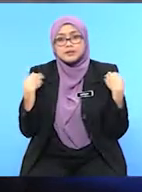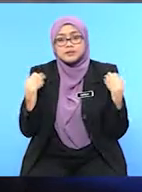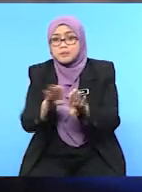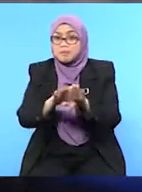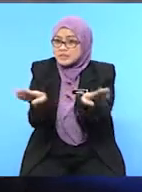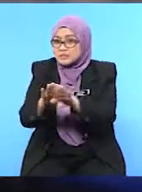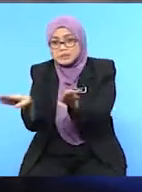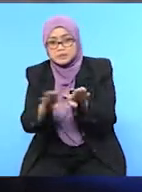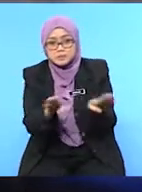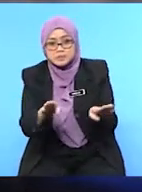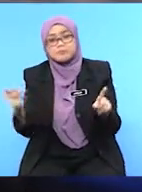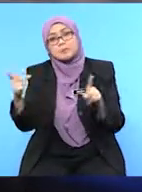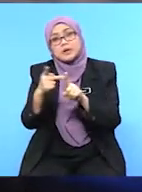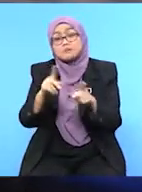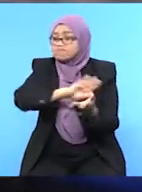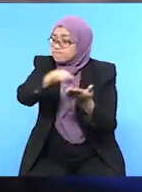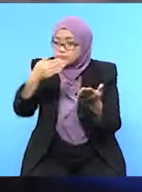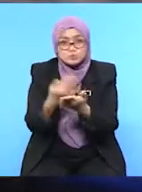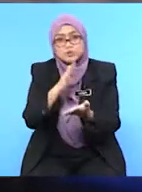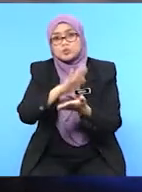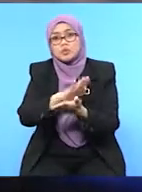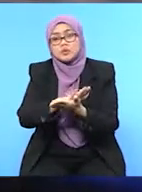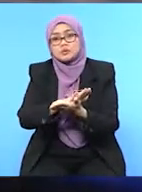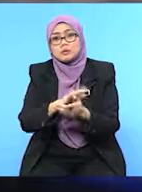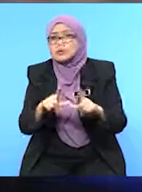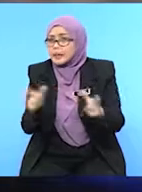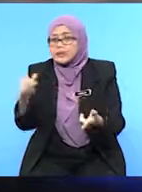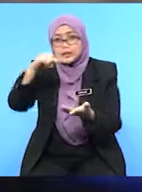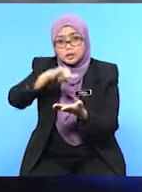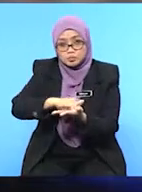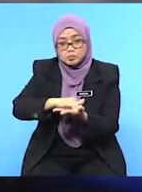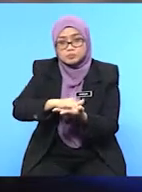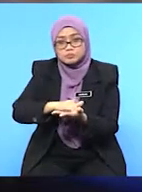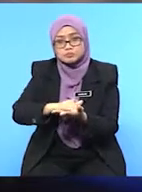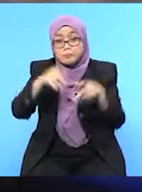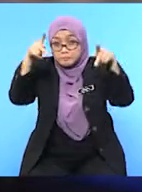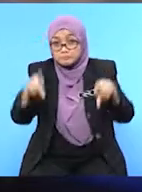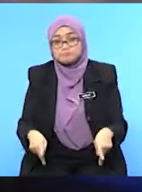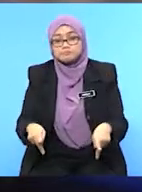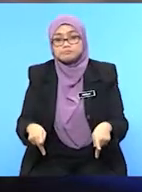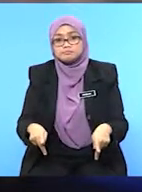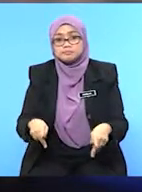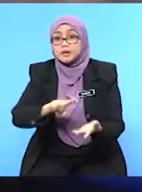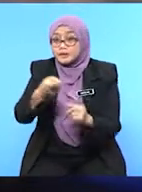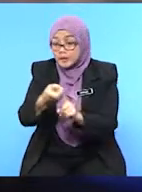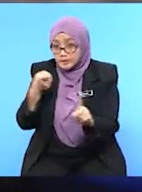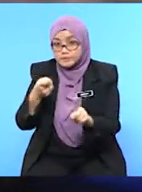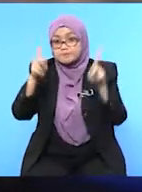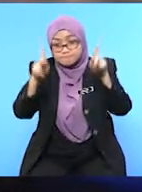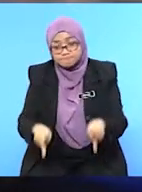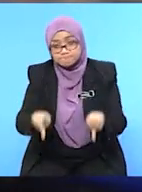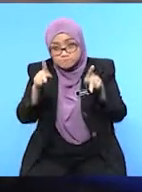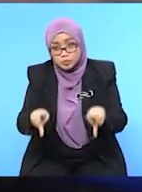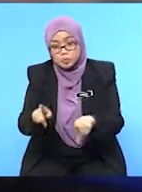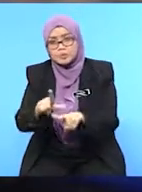kemudahan yang diperuntukkan kepada semua jenis kolam yang selain itu dia belajar belajar dari kalangan berbagai kaum tidak disukai